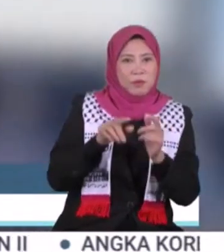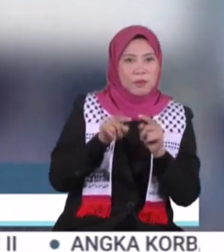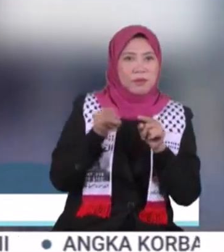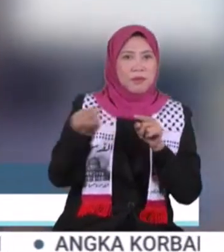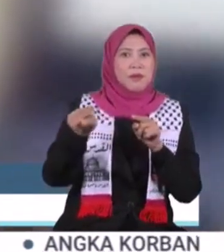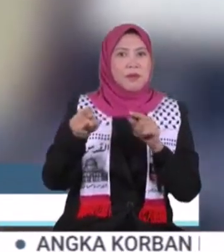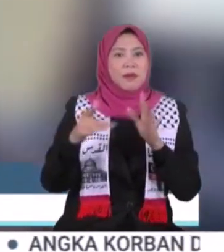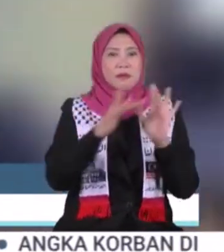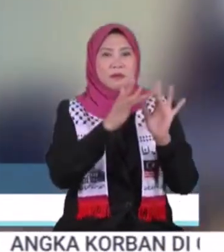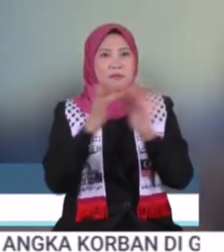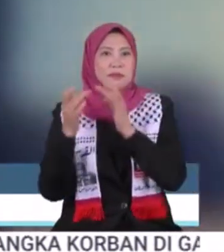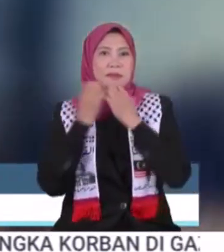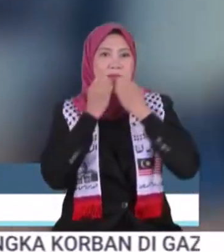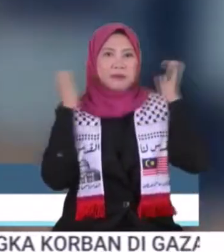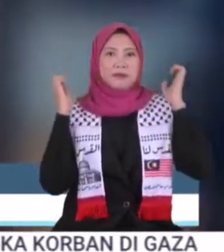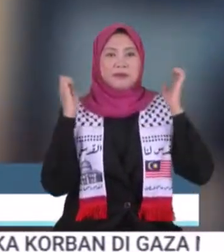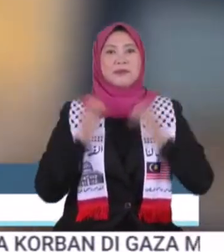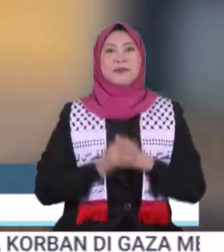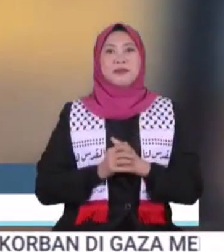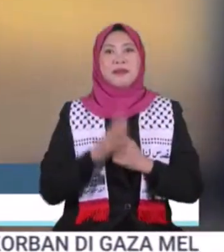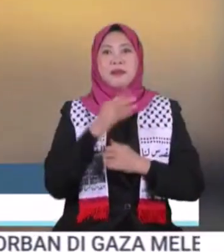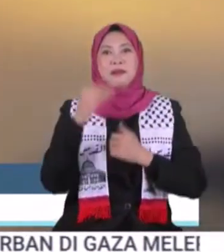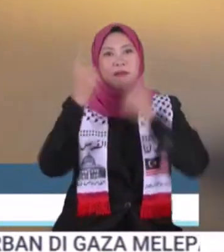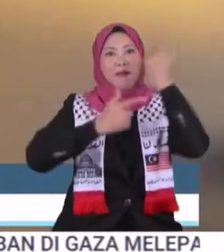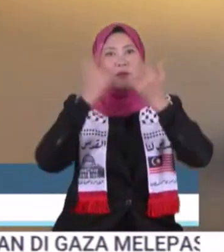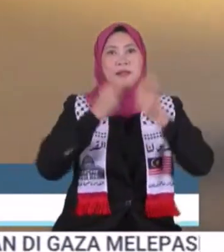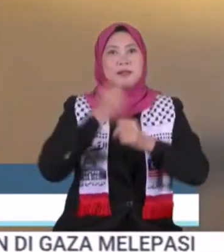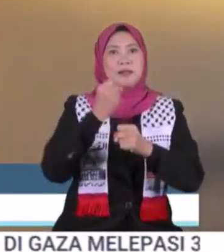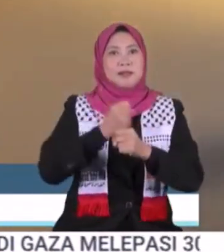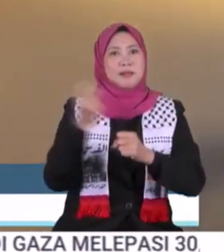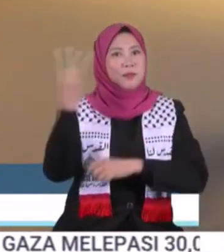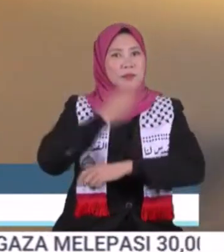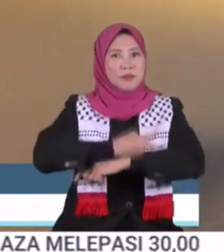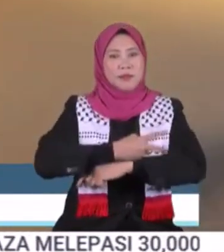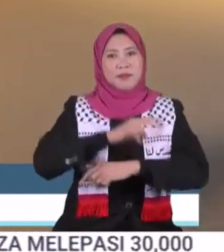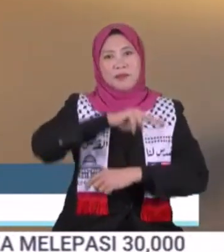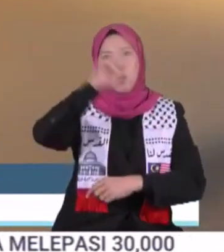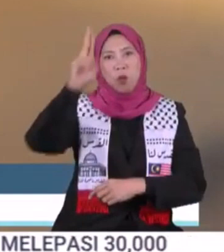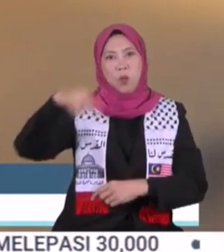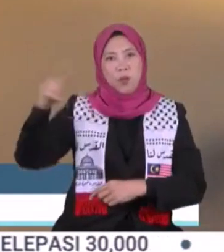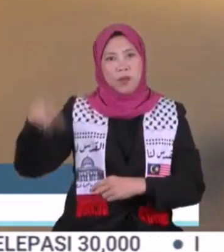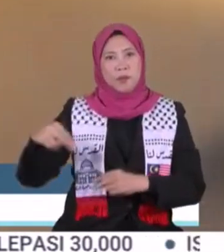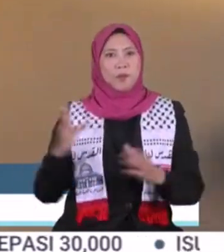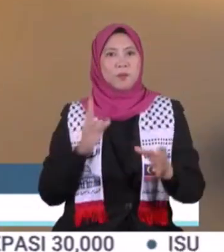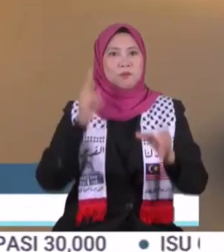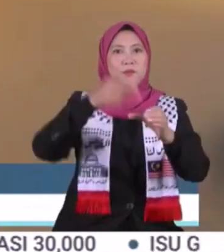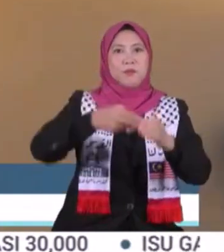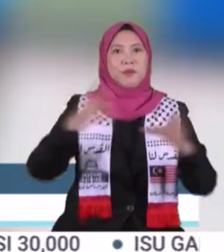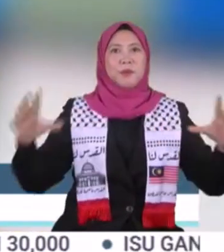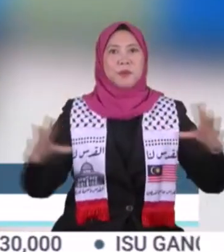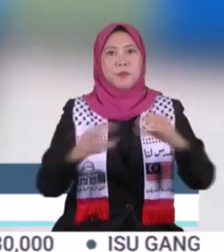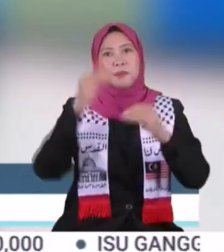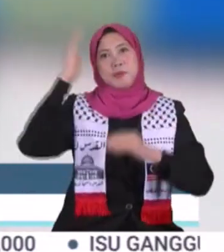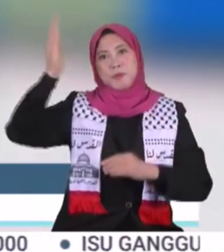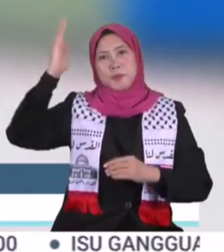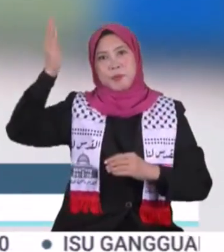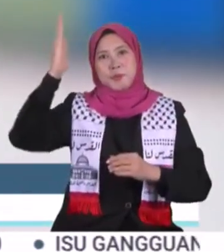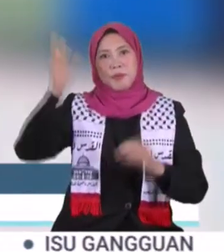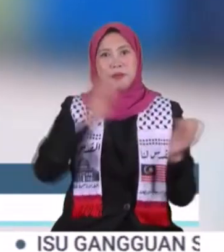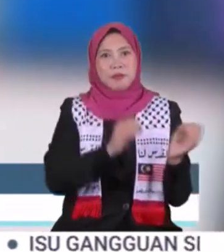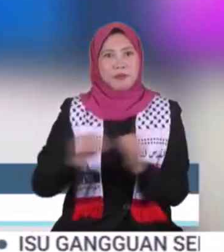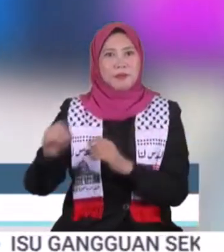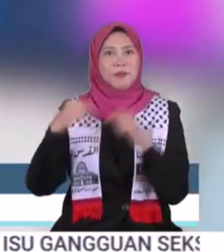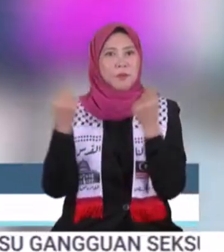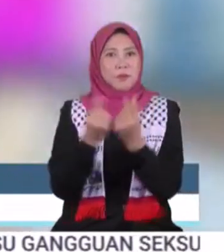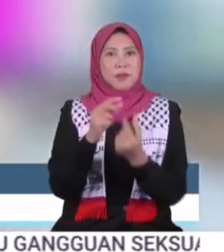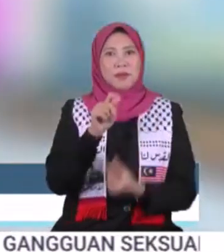di hotter Harbor Sempena lawatan kerja dua hari di Norway untuk menghadiri persidangan anjuran kumpulan telenor group dari